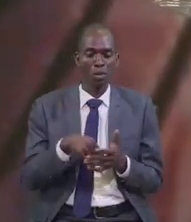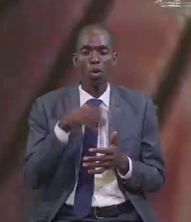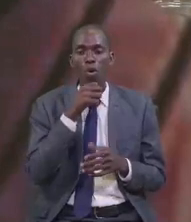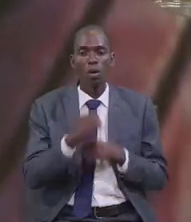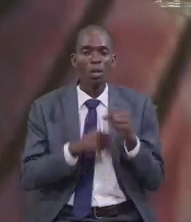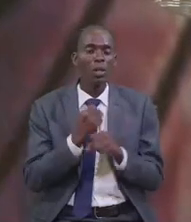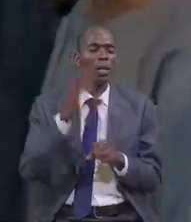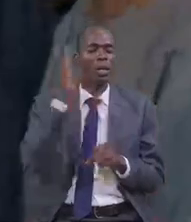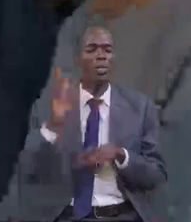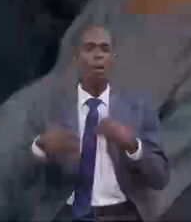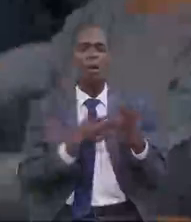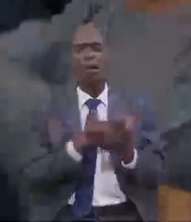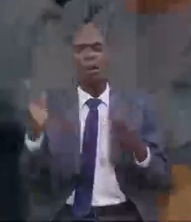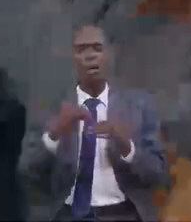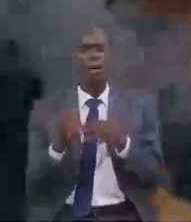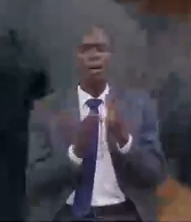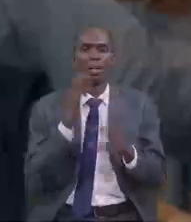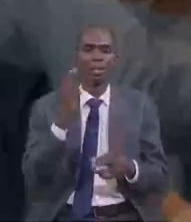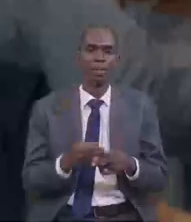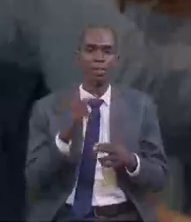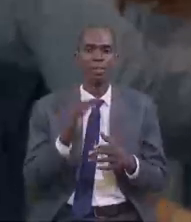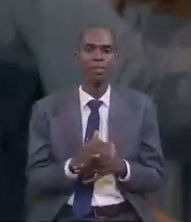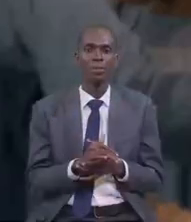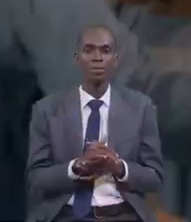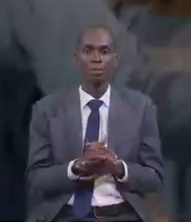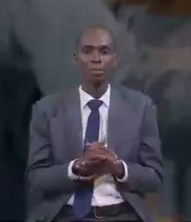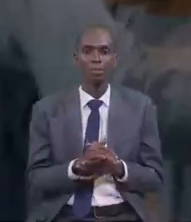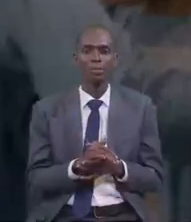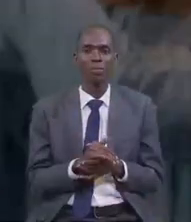année s'écoule avec l'année.